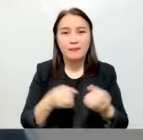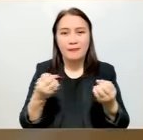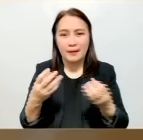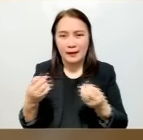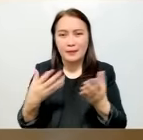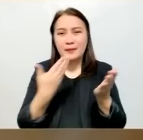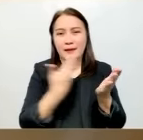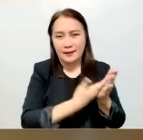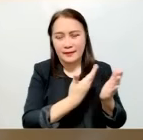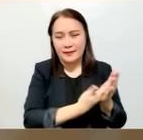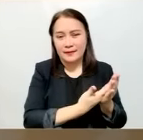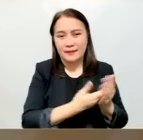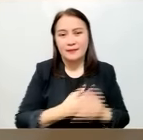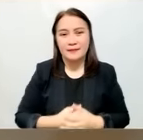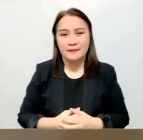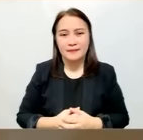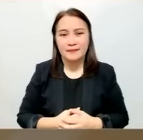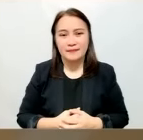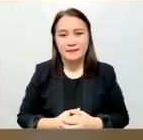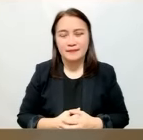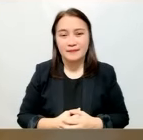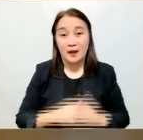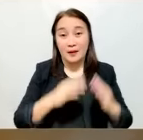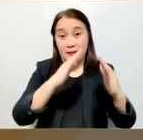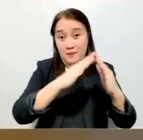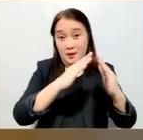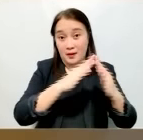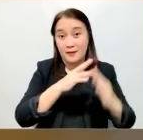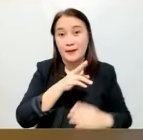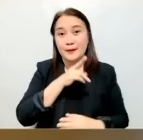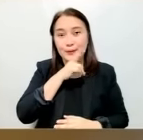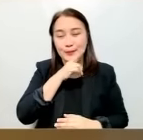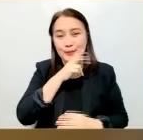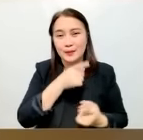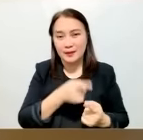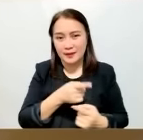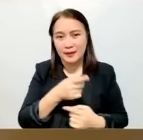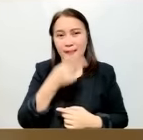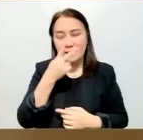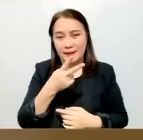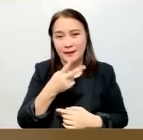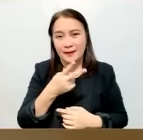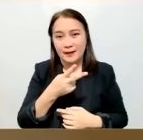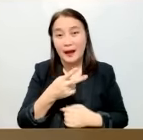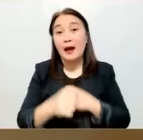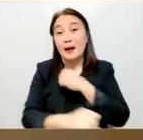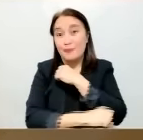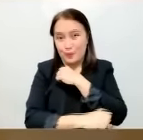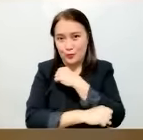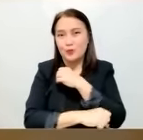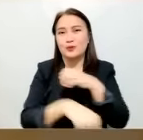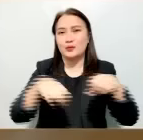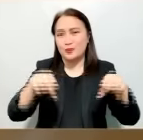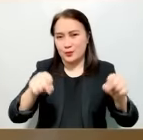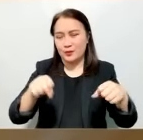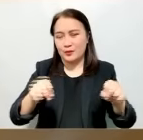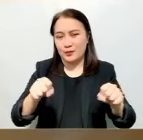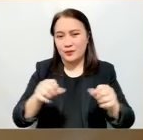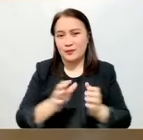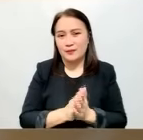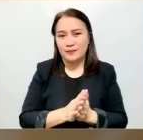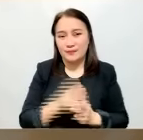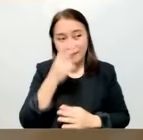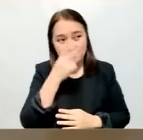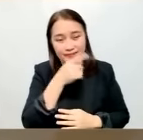nakolekta namin. Sa bahay ng suspect, inabutan pa ng mga pulis ang ninakaw ng motorsiklo. Ayan o, ayan yung motor